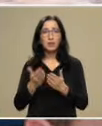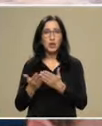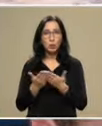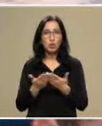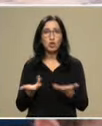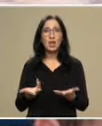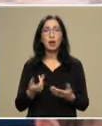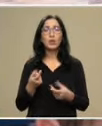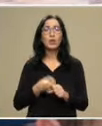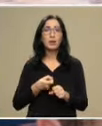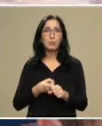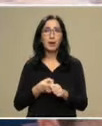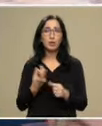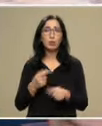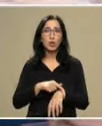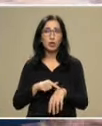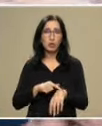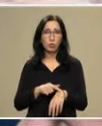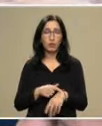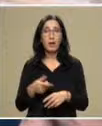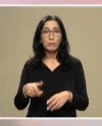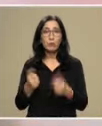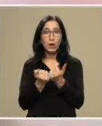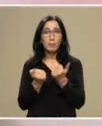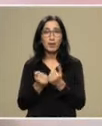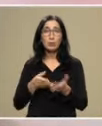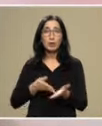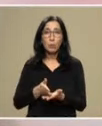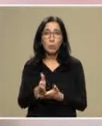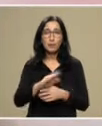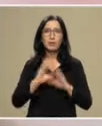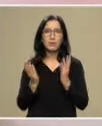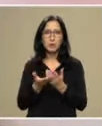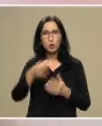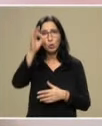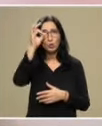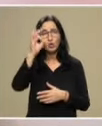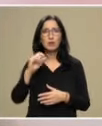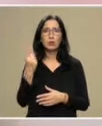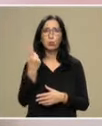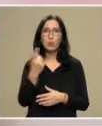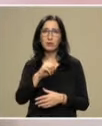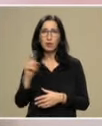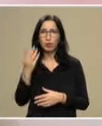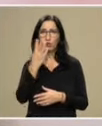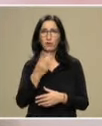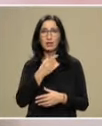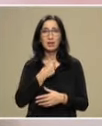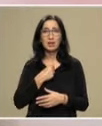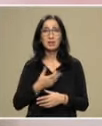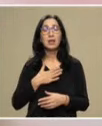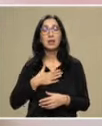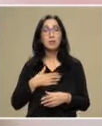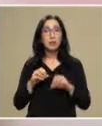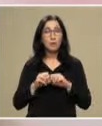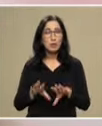за провеждането на часове. Това е място, откъдето преминават почти всички ученици от начален етап, от първи до четвърти клас и